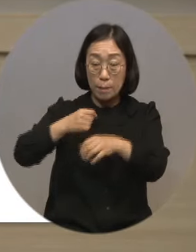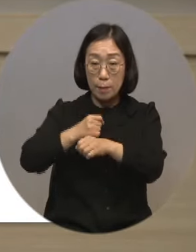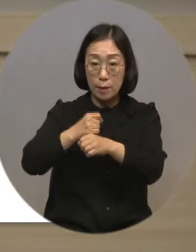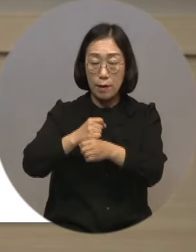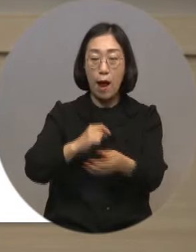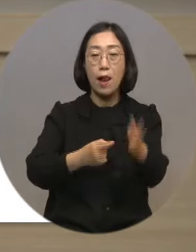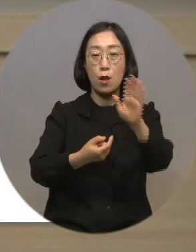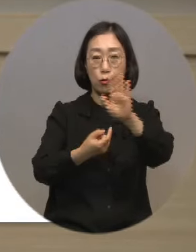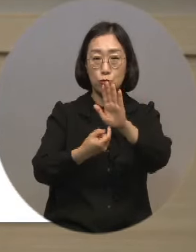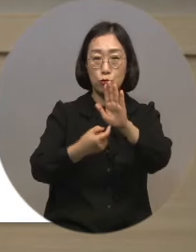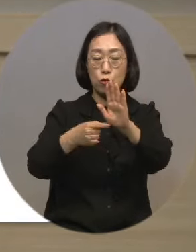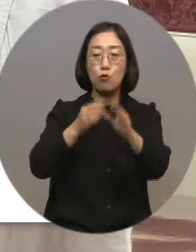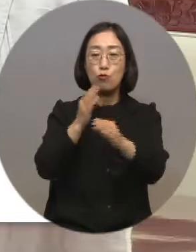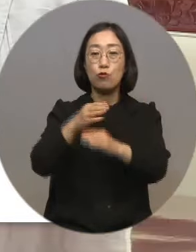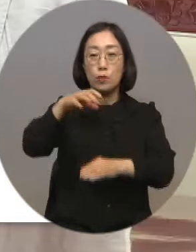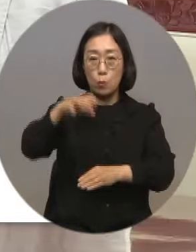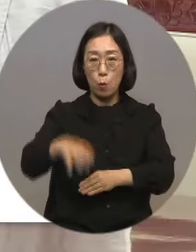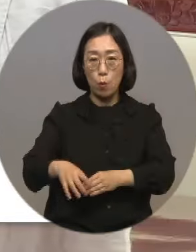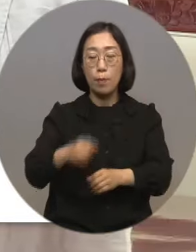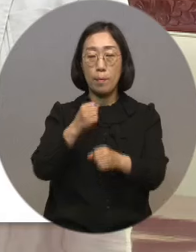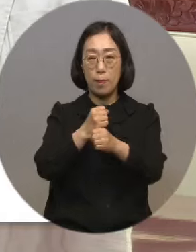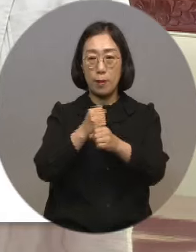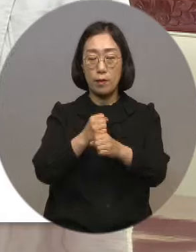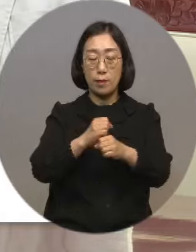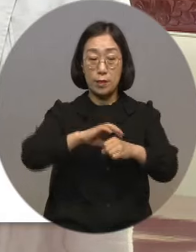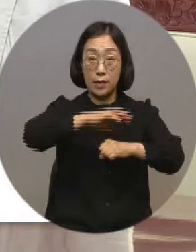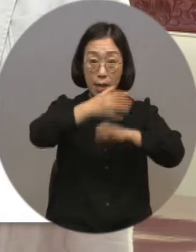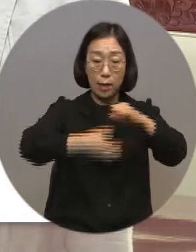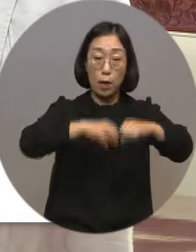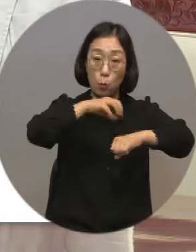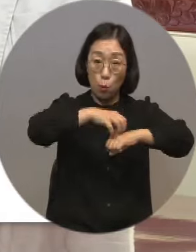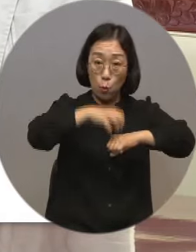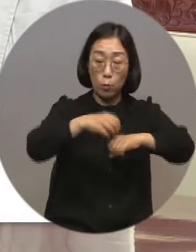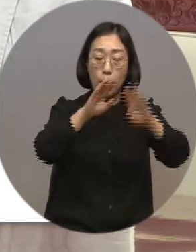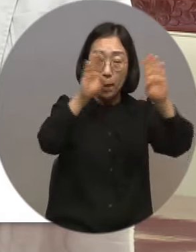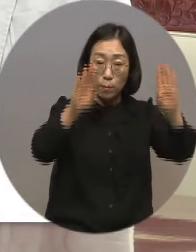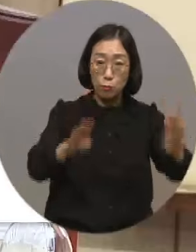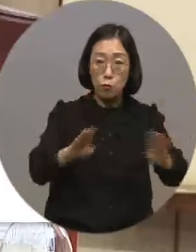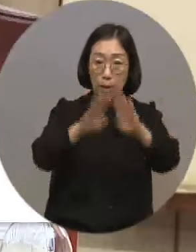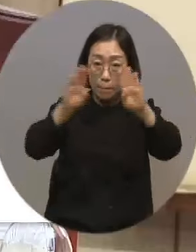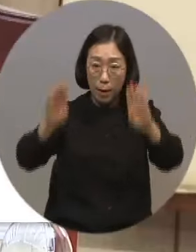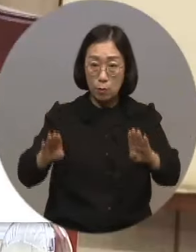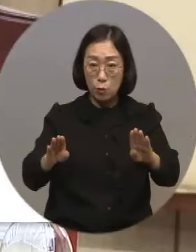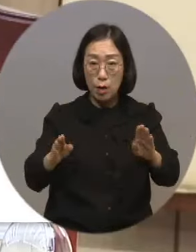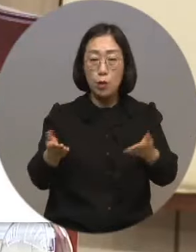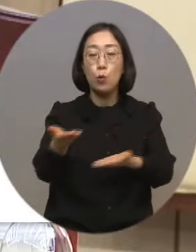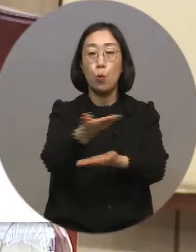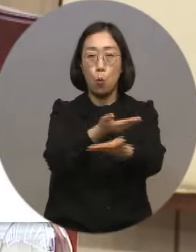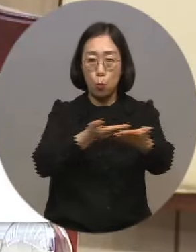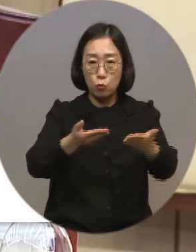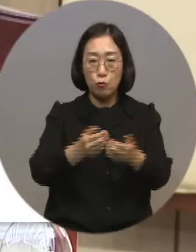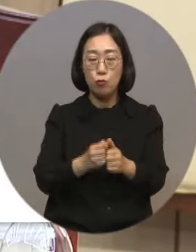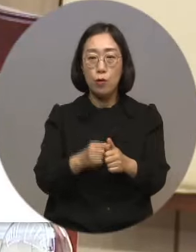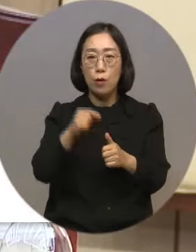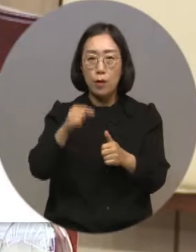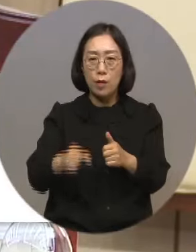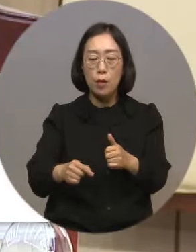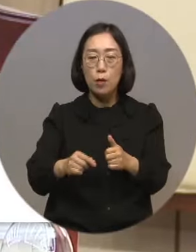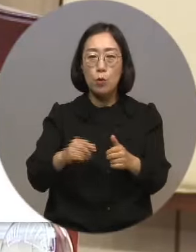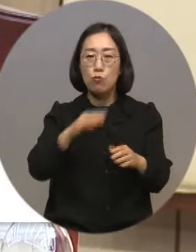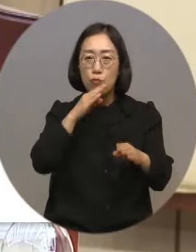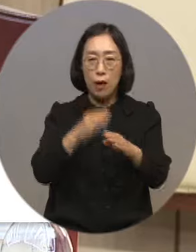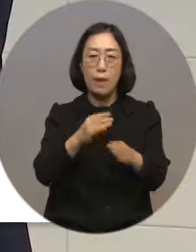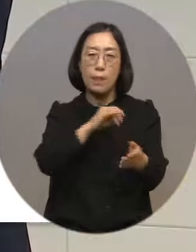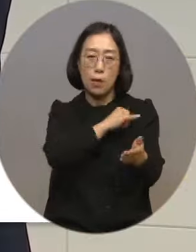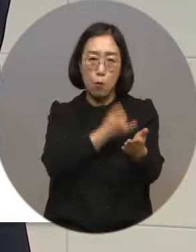알리기 핵심 허브로 조성하고 세계 각지의 인권 박물관과 교류 협력을 통해 북한인권 문제를 인류 보편적